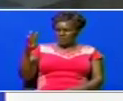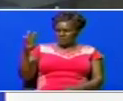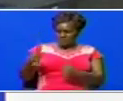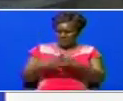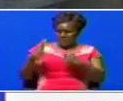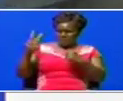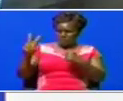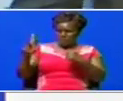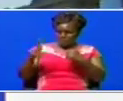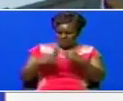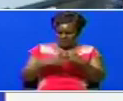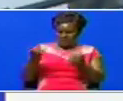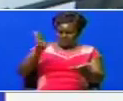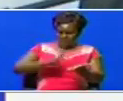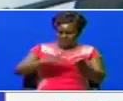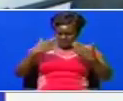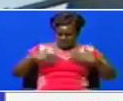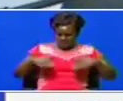2,251,929 registered voters.